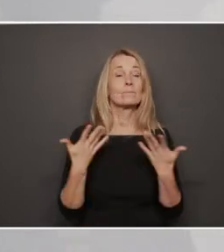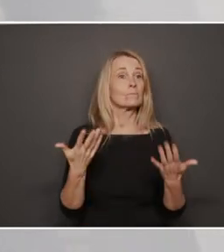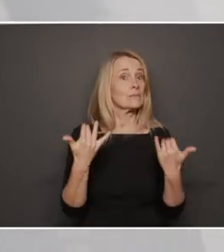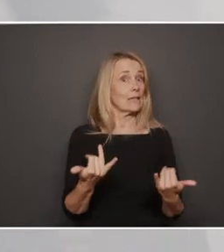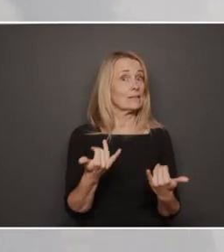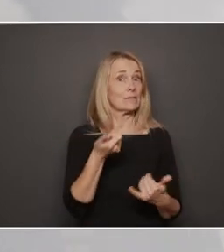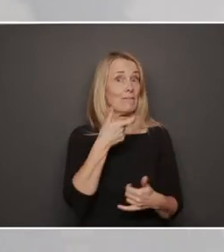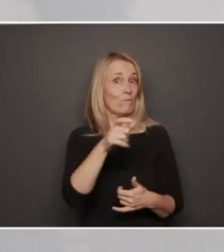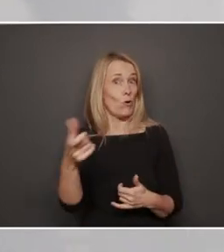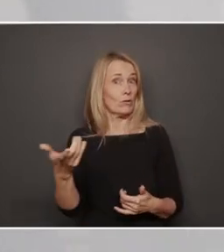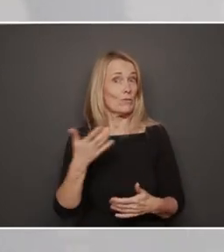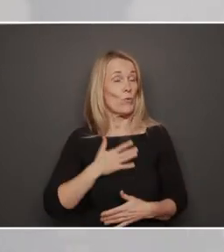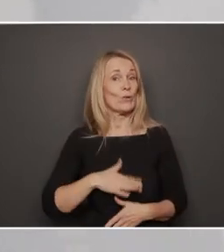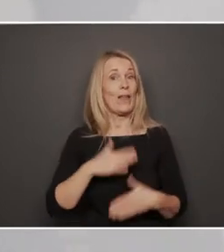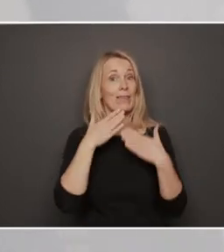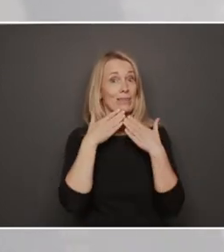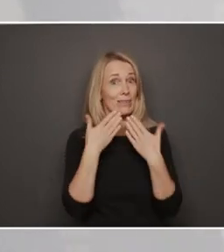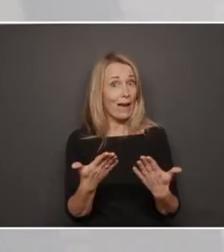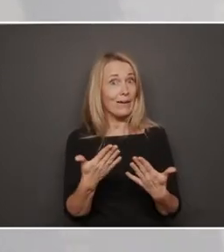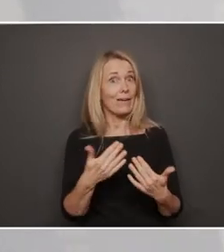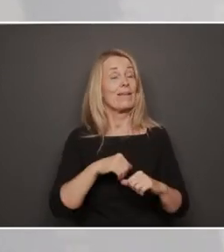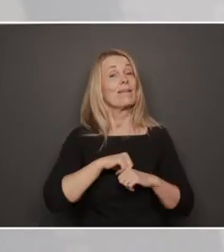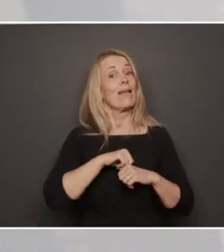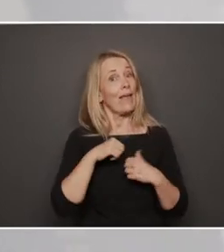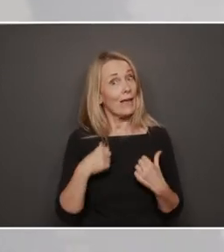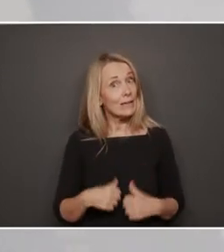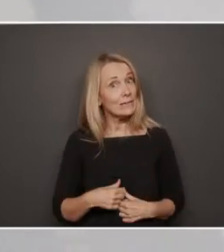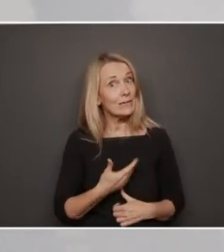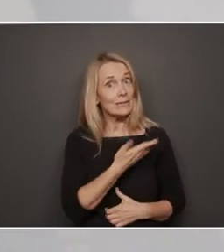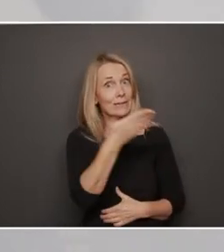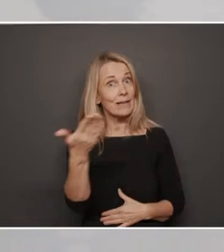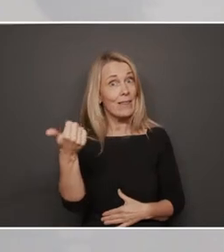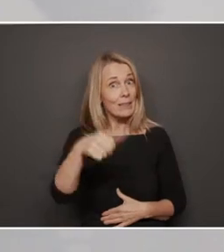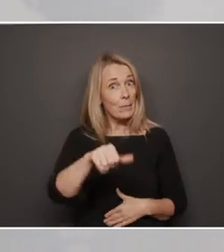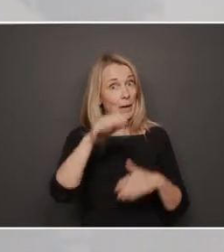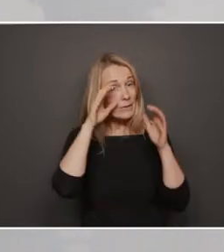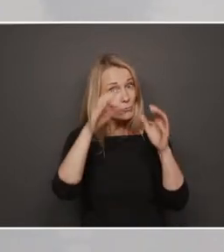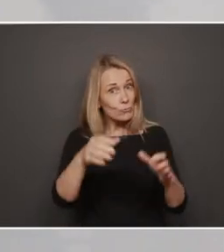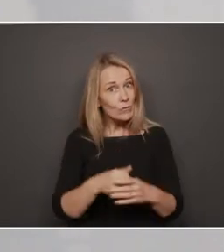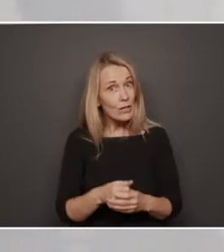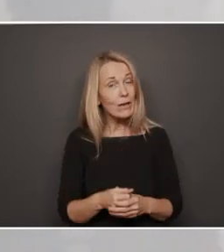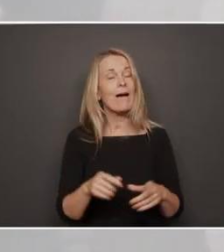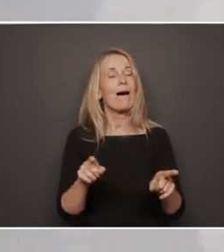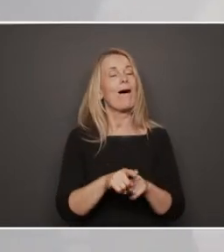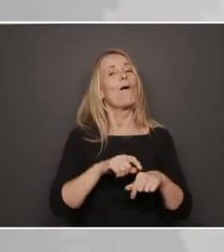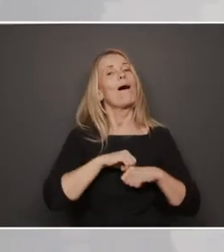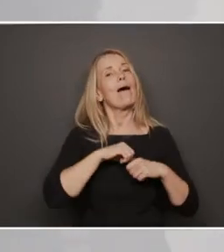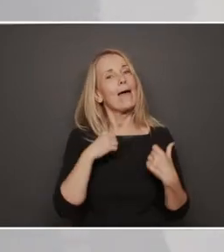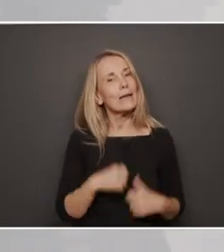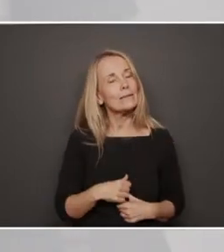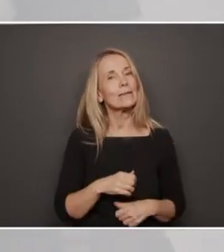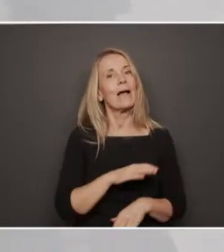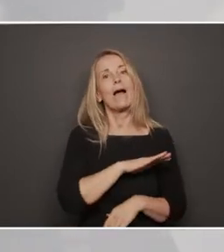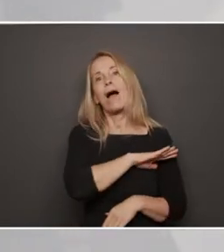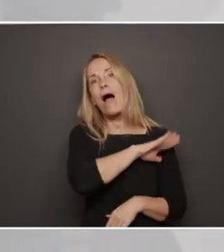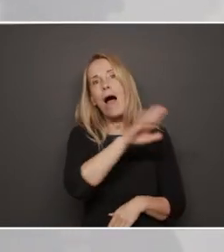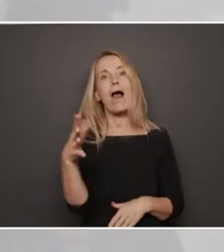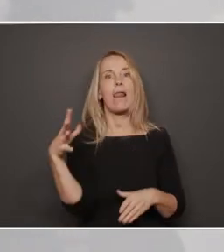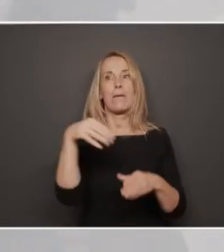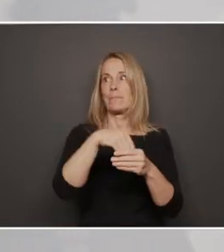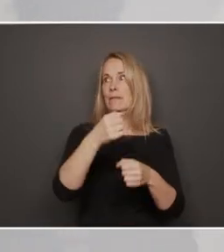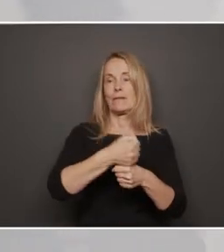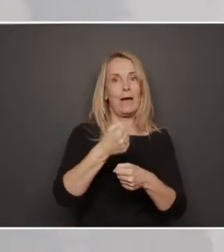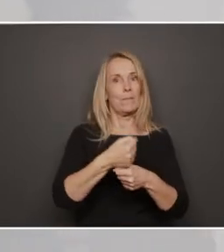Worten bedanke ich mich sehr, sehr herzlich für Ihre Teilnahme, aber auch sehr, sehr herzlich bei allen